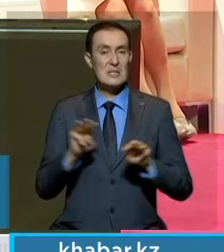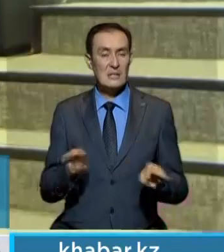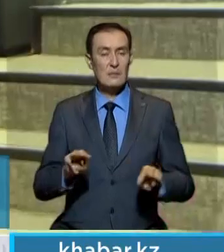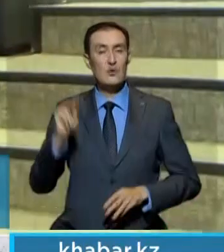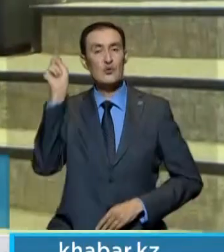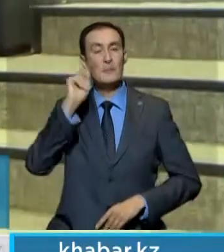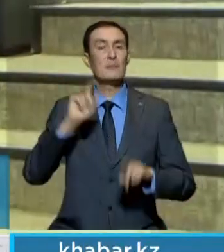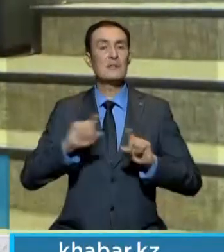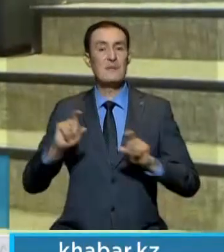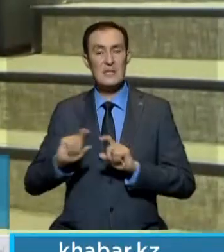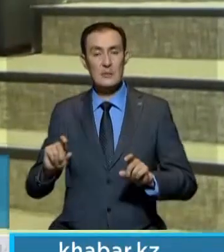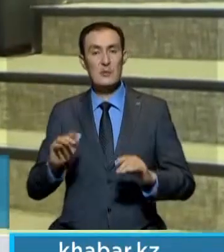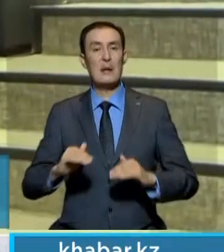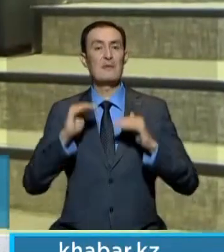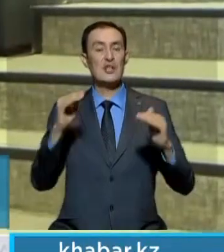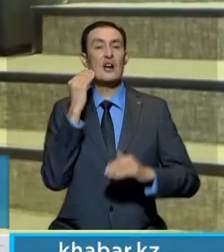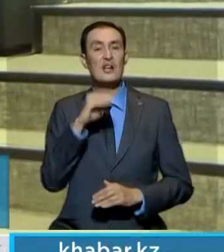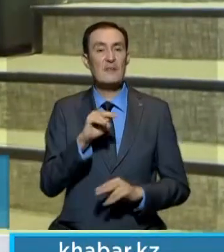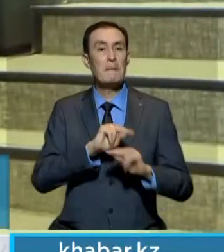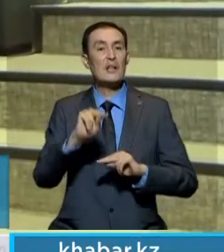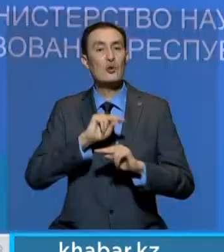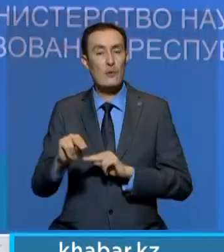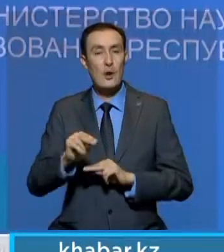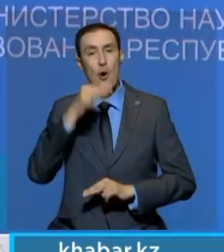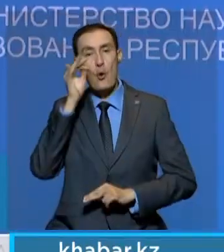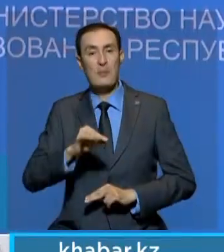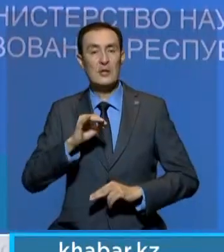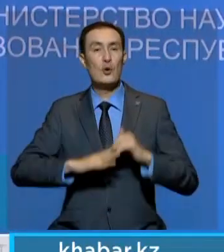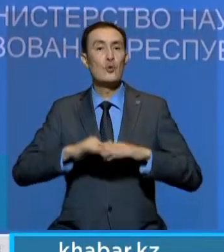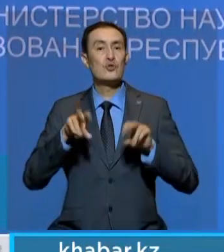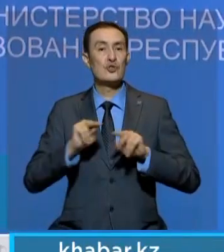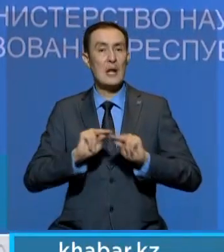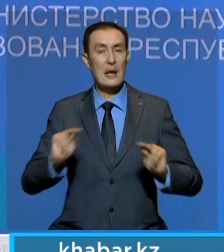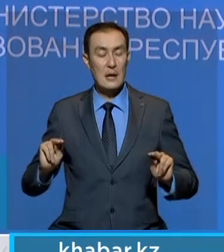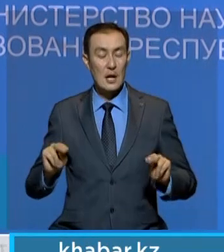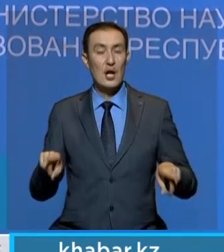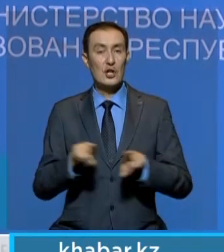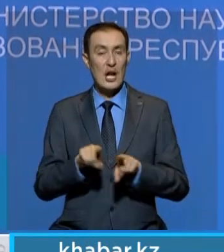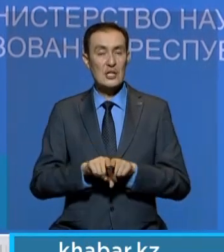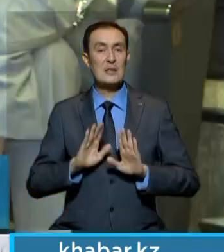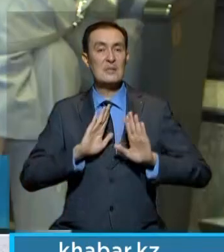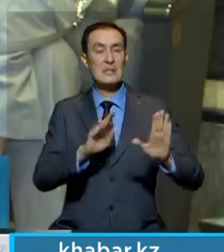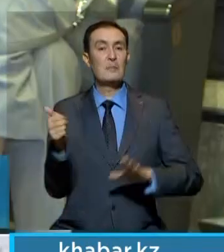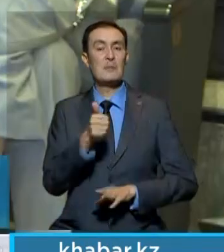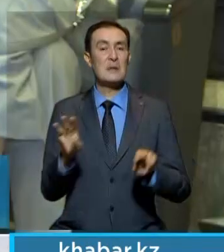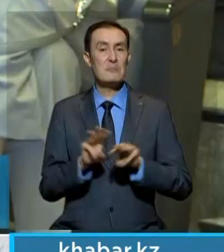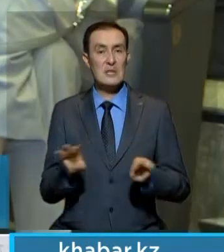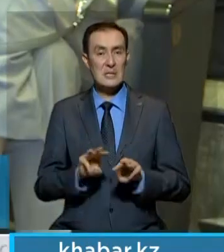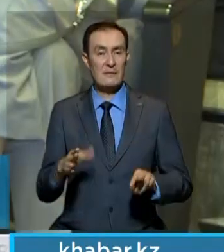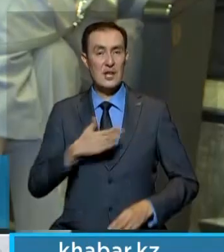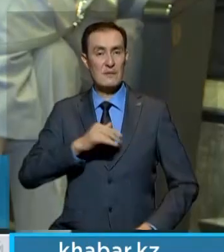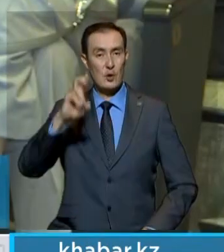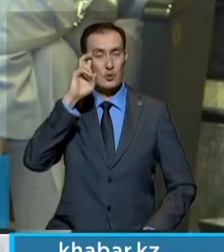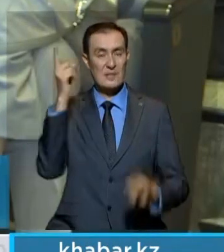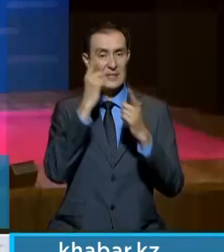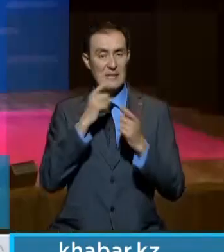и учебными заведениями для повышения качества подготовки квалифицированных учителей помимо этого заместитель премьер-министр нашей страны